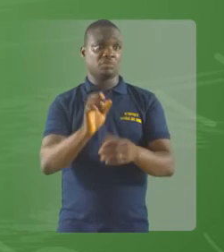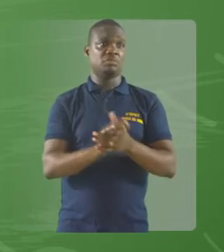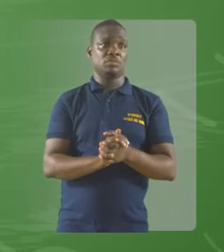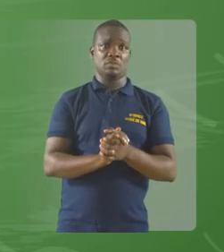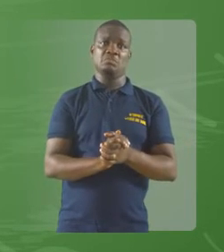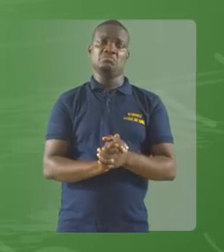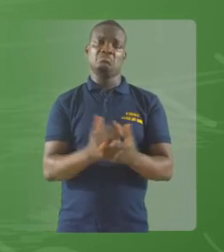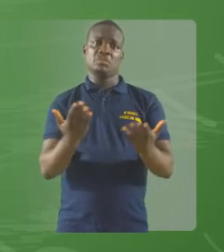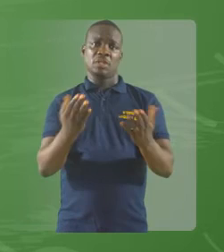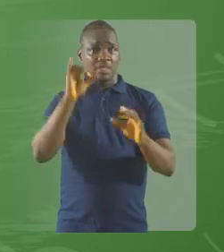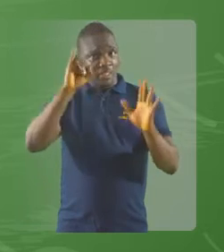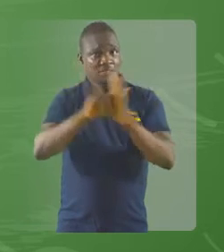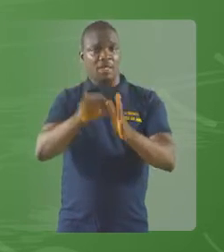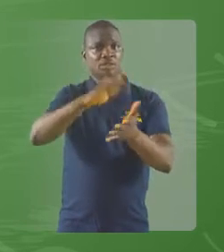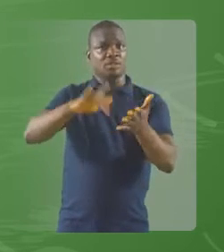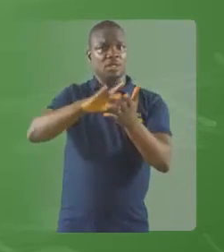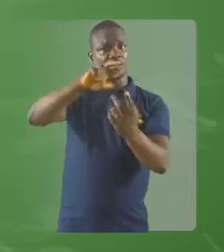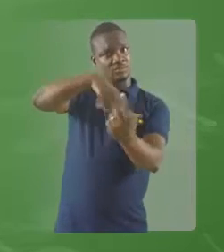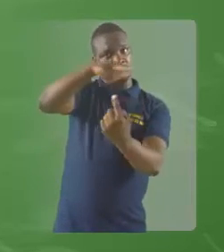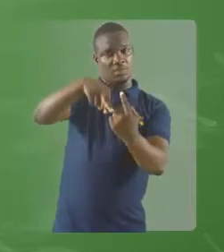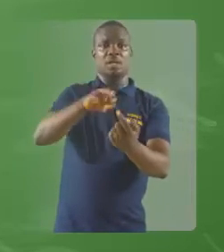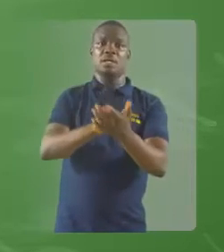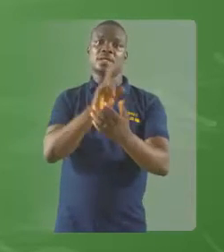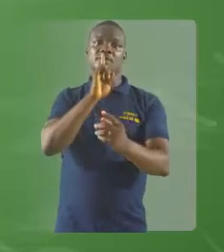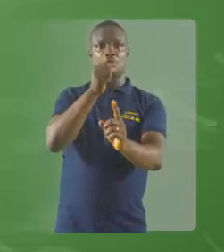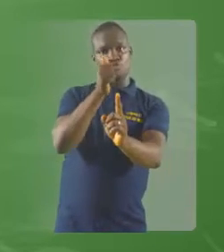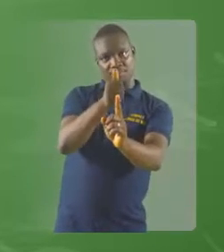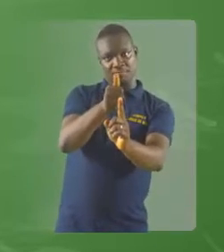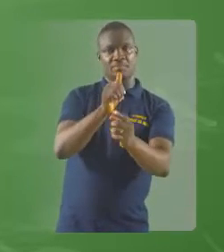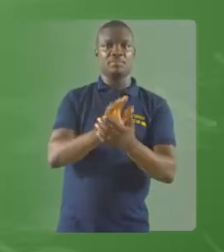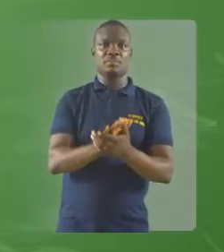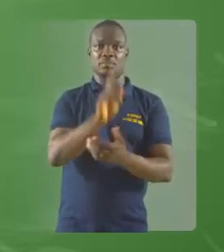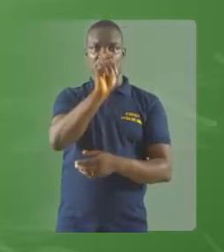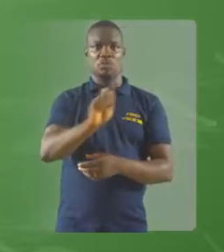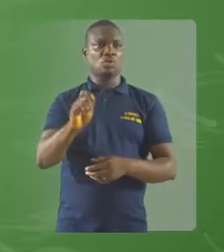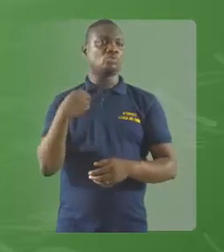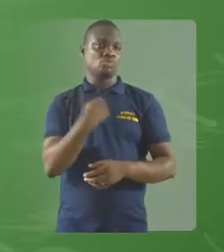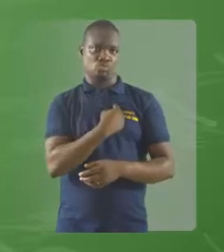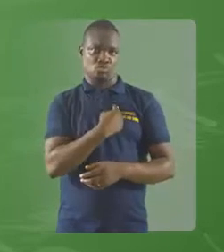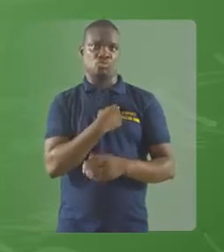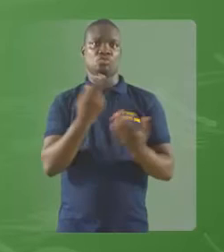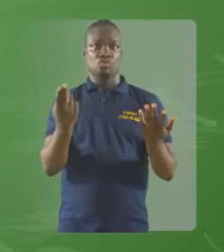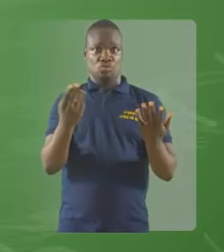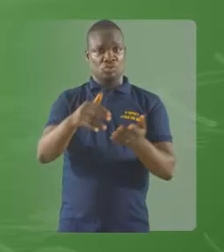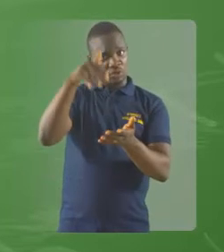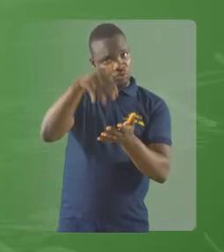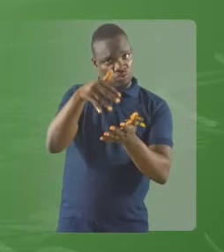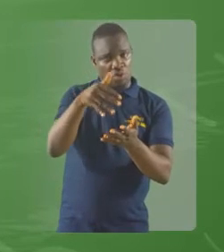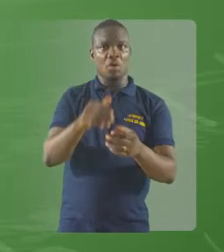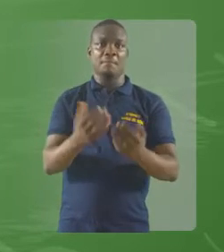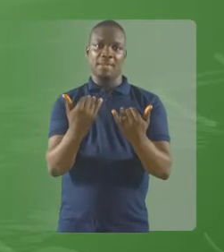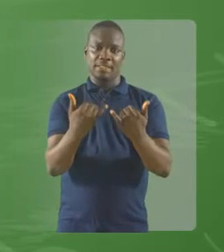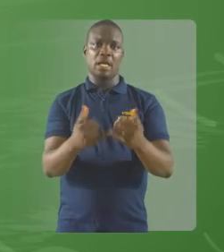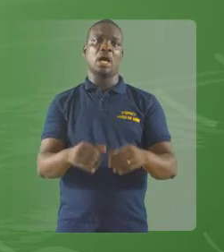l'image du centre de la rotation, c'est lui-même. C'est pourquoi nous nous sommes intéressés au cas où le point M est